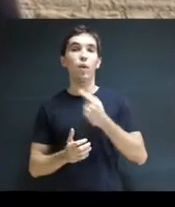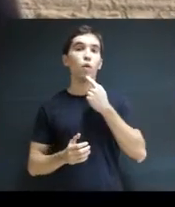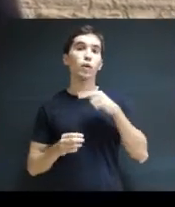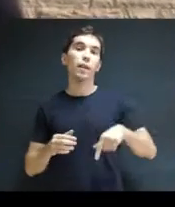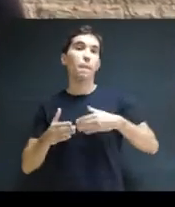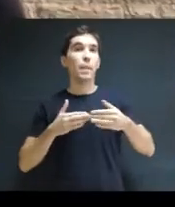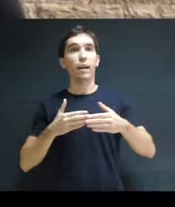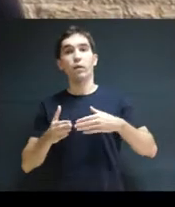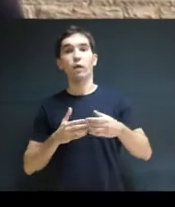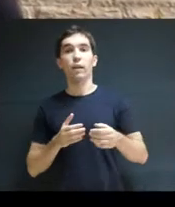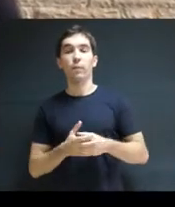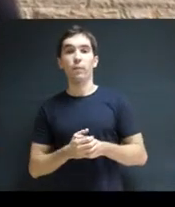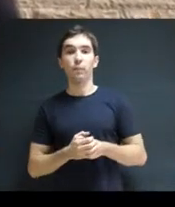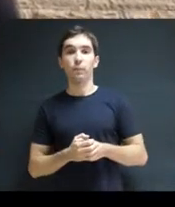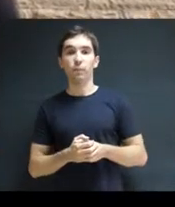praktičnije naravi,